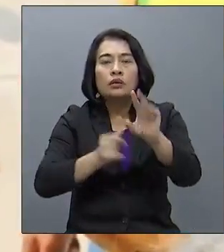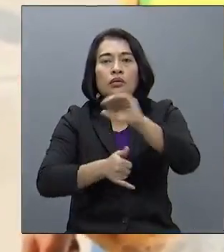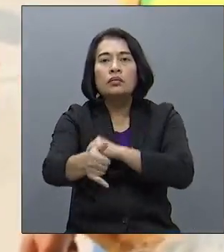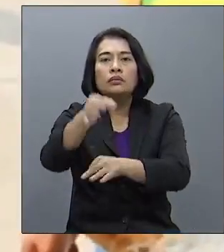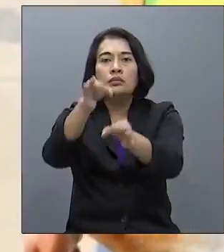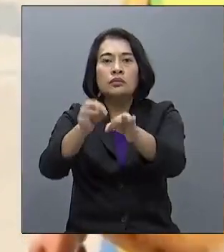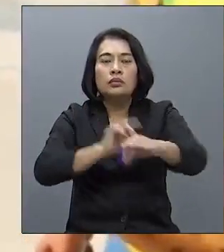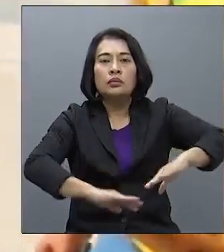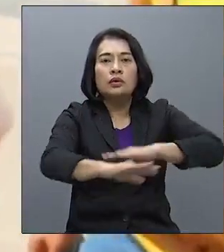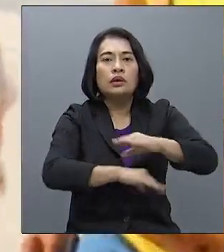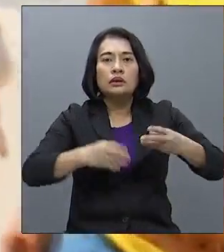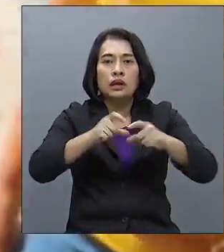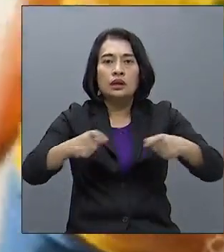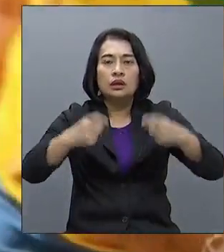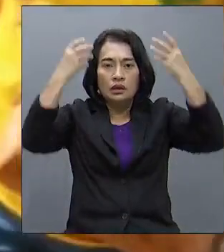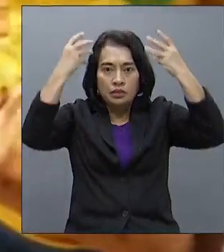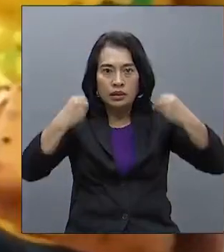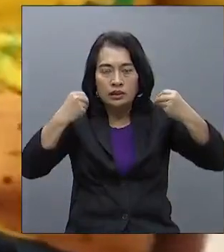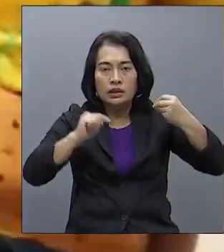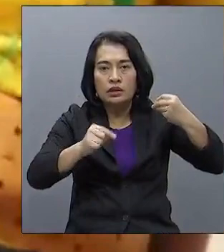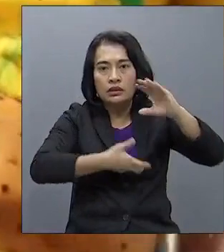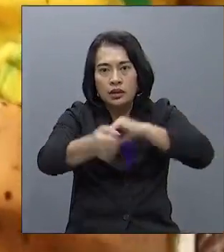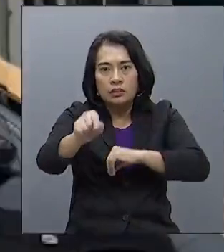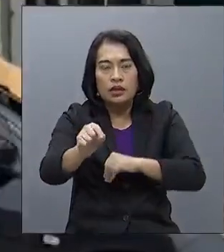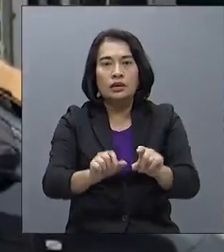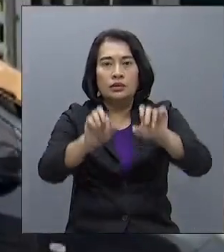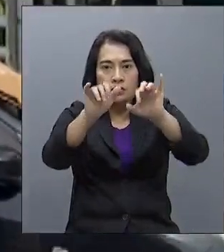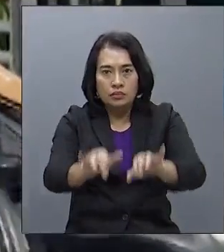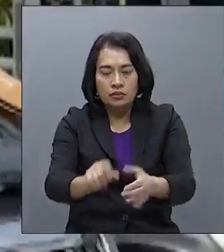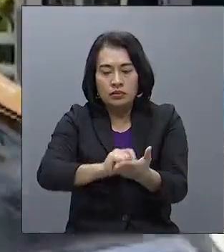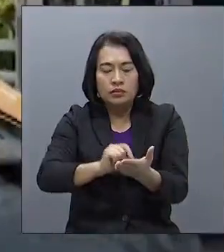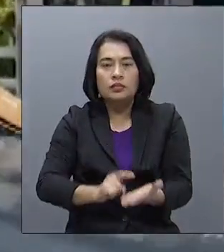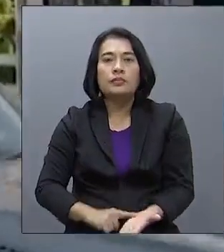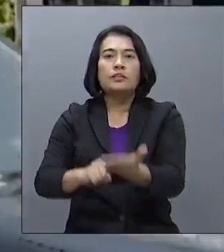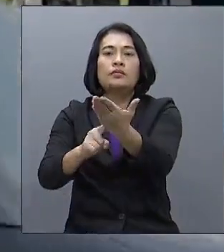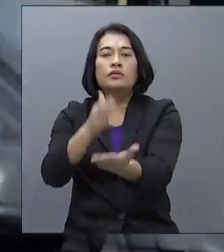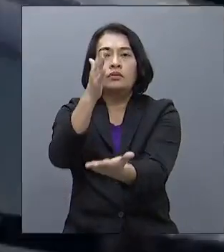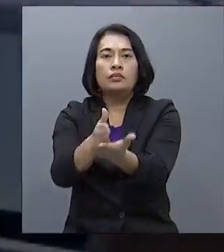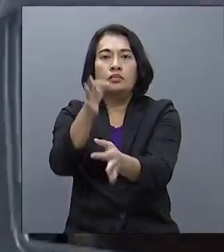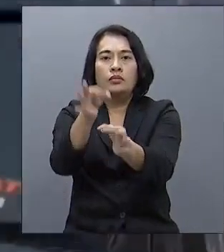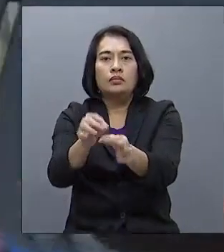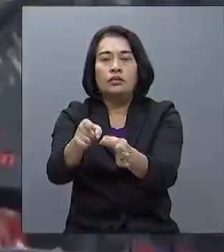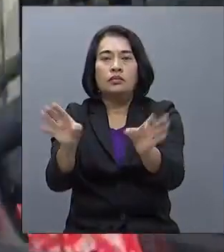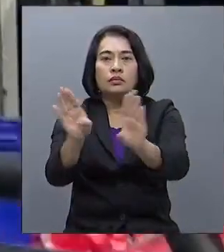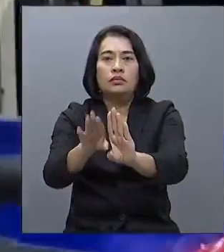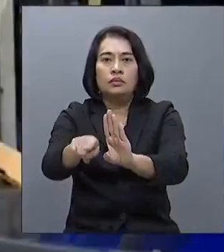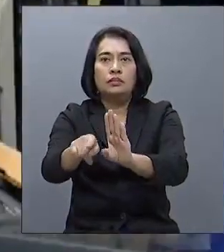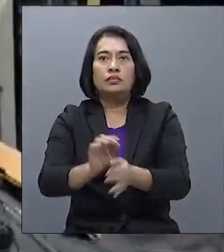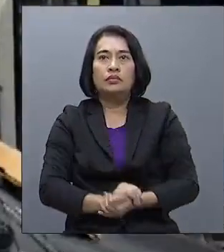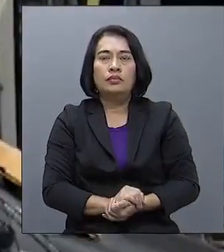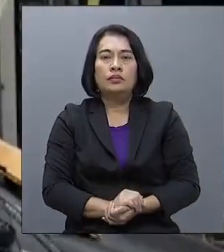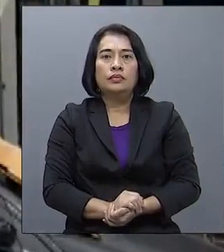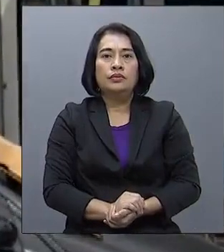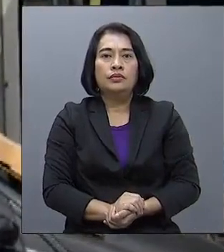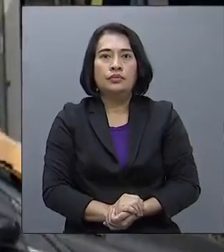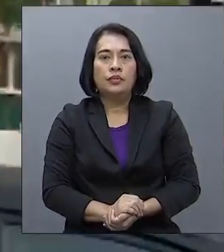อมกับหลักฐานบัตรประชาชนนะคะแล้วกรอกแบบฟอร์มคำขออายัดหรือปิดบัญชีได้ทันทีและผู้เสียหาย